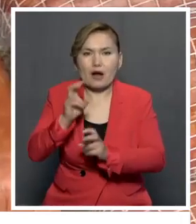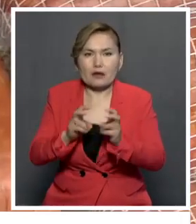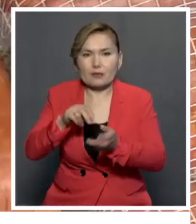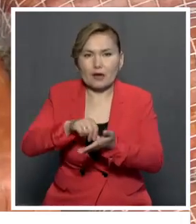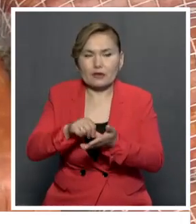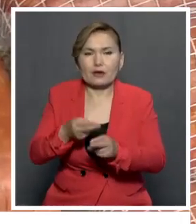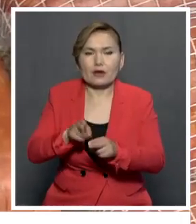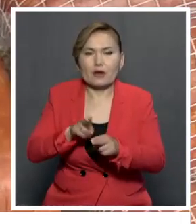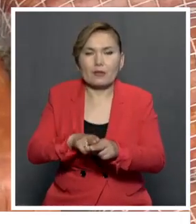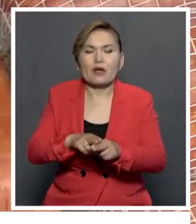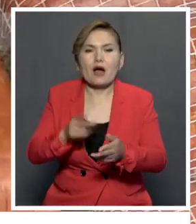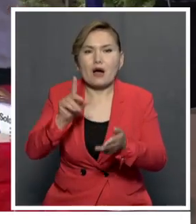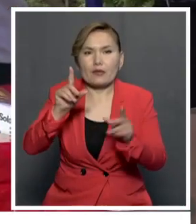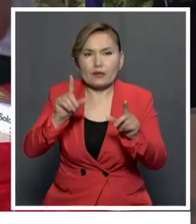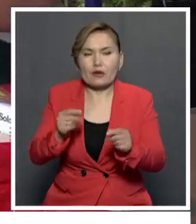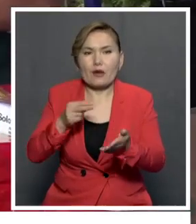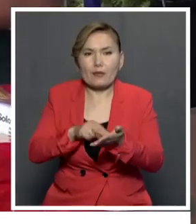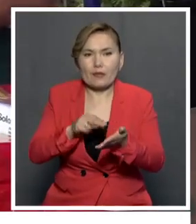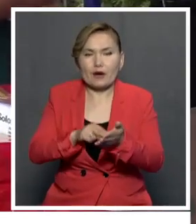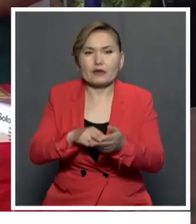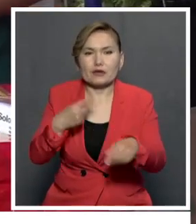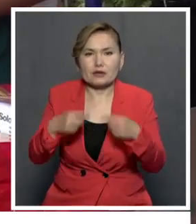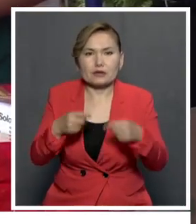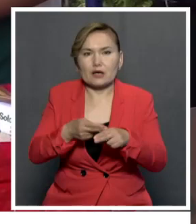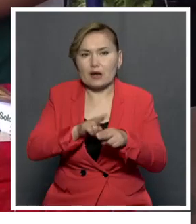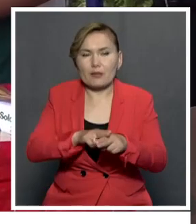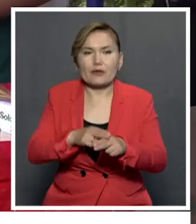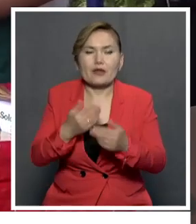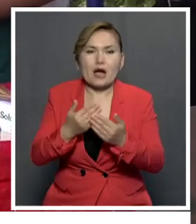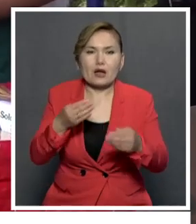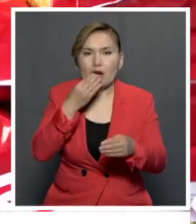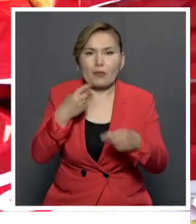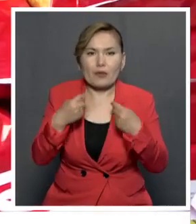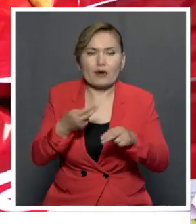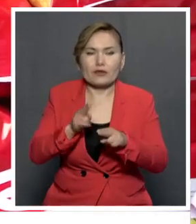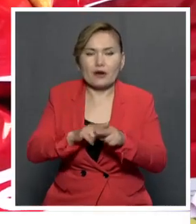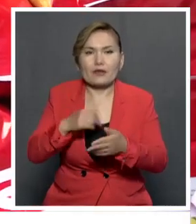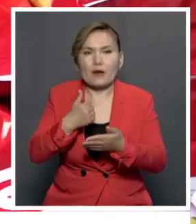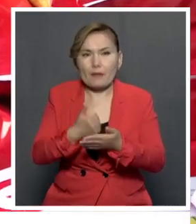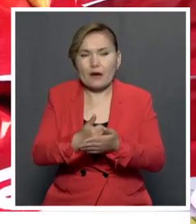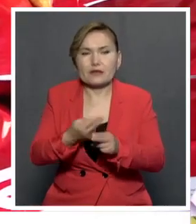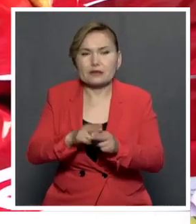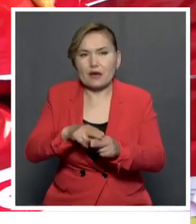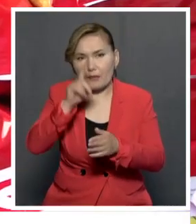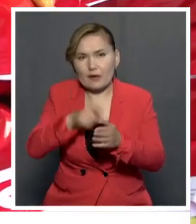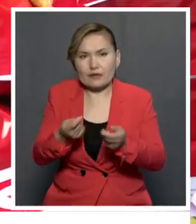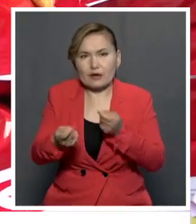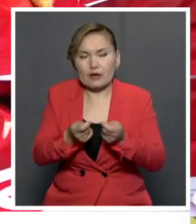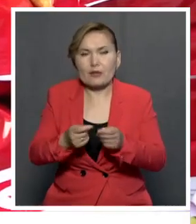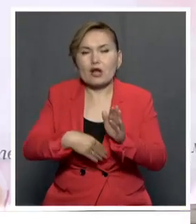Бұл тауарларды нарықтан төмен бағада алуға мүмкіндік бар. Сонымен қатар жәрмеңке барысында бас мүфти ең үздік кәсіпорындарды